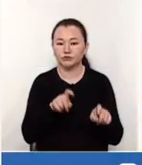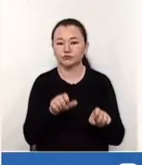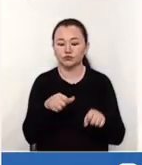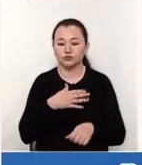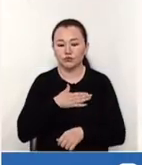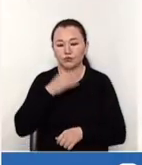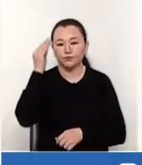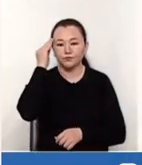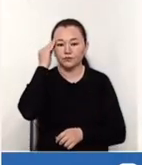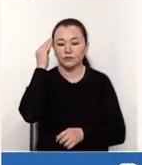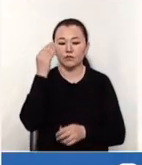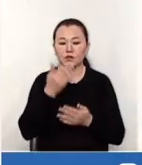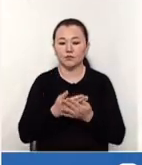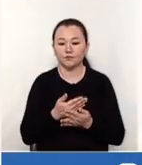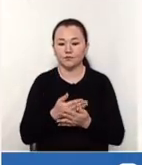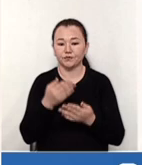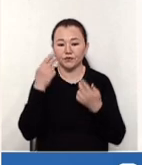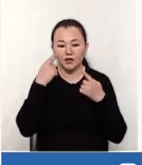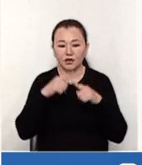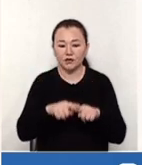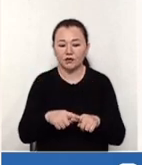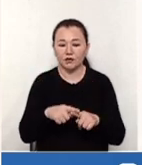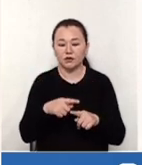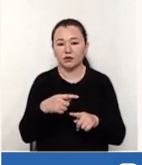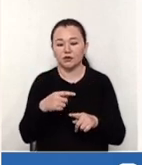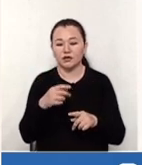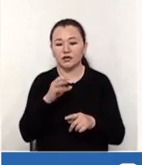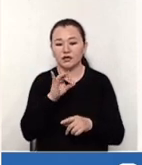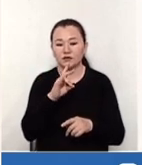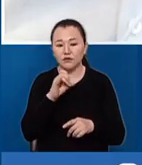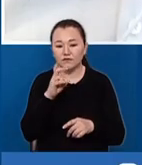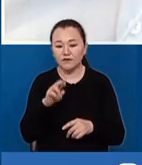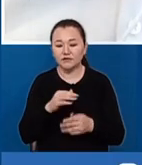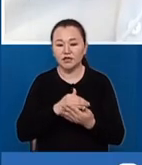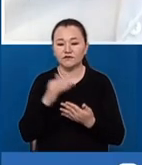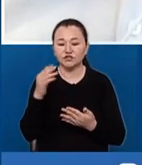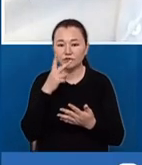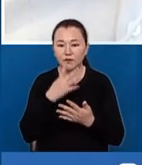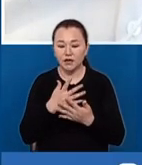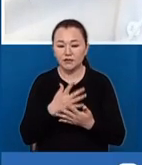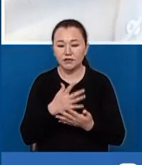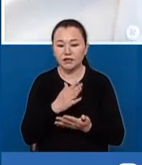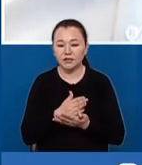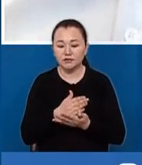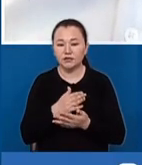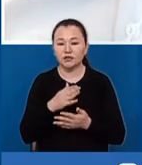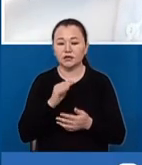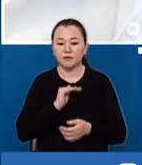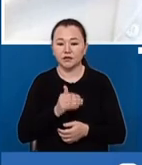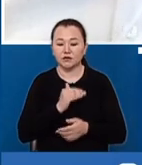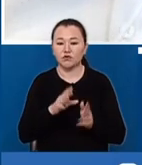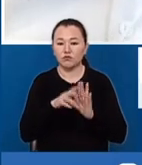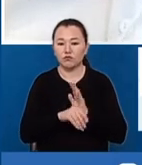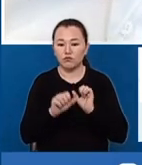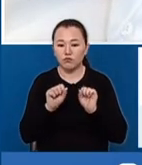менің ойымша мына технологиялық жағынан, инновация жағынан жоғары көрсеткішке ие кәсіпорындар кіре